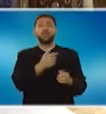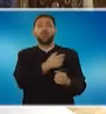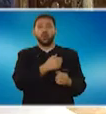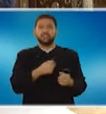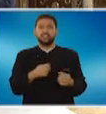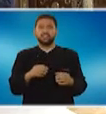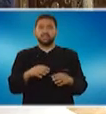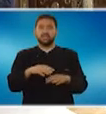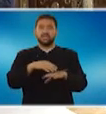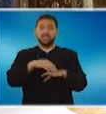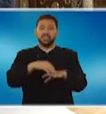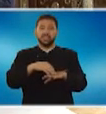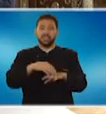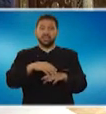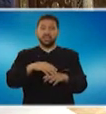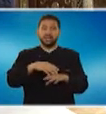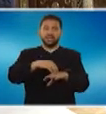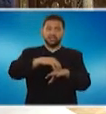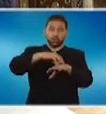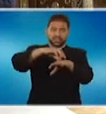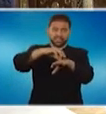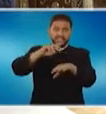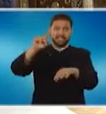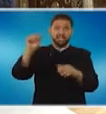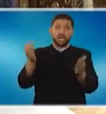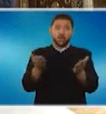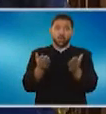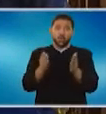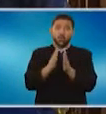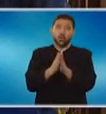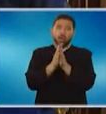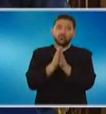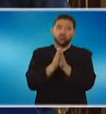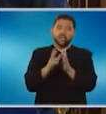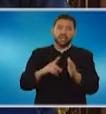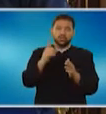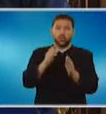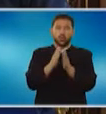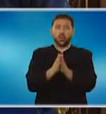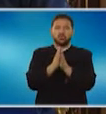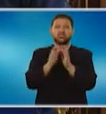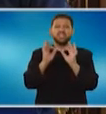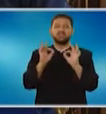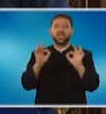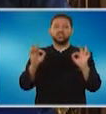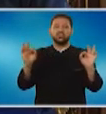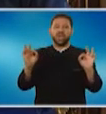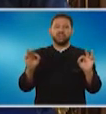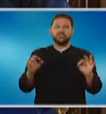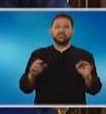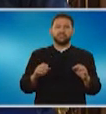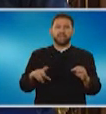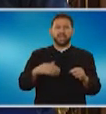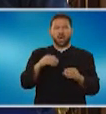rugăciune. Există o rugăciune specială înainte de citirea Sfintei Scripturi. Exista prin cărțile de